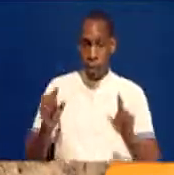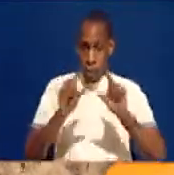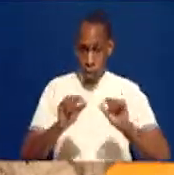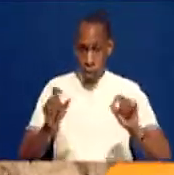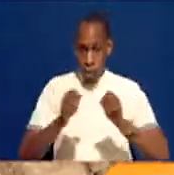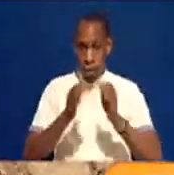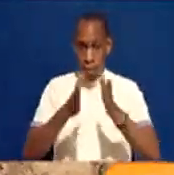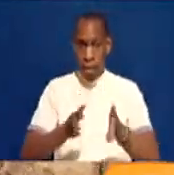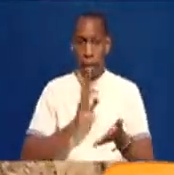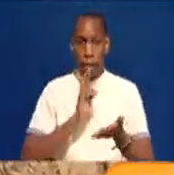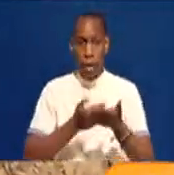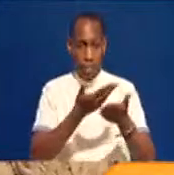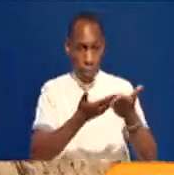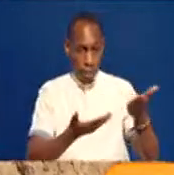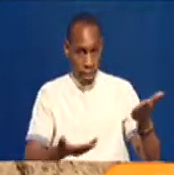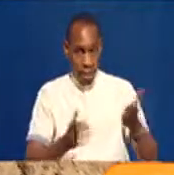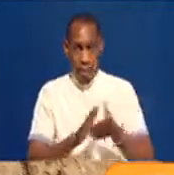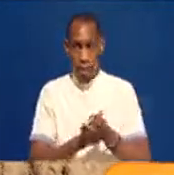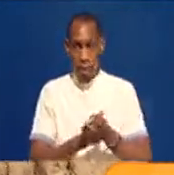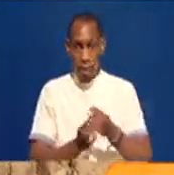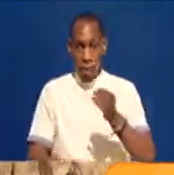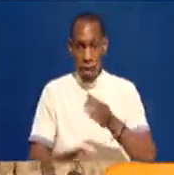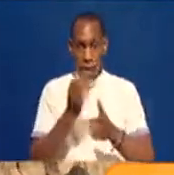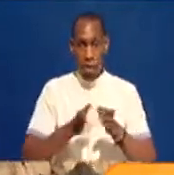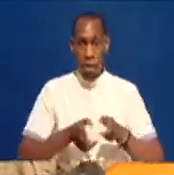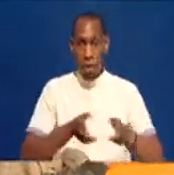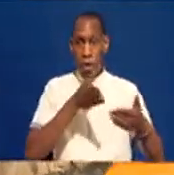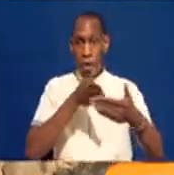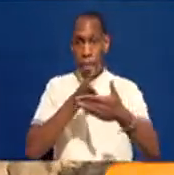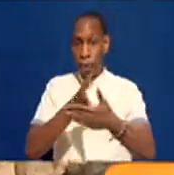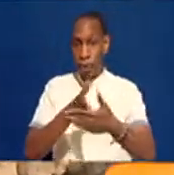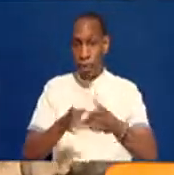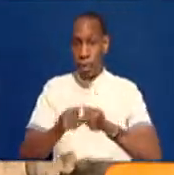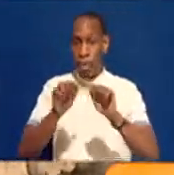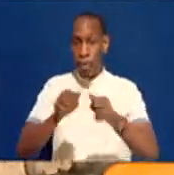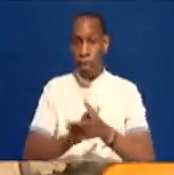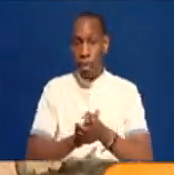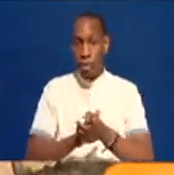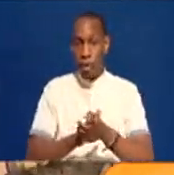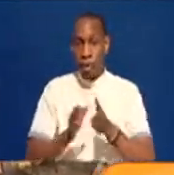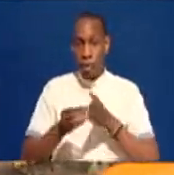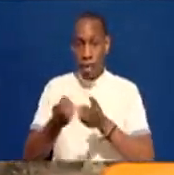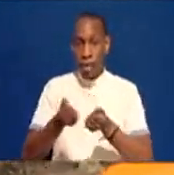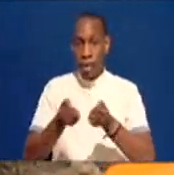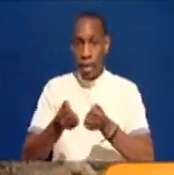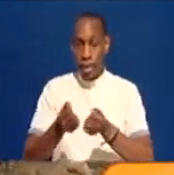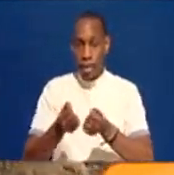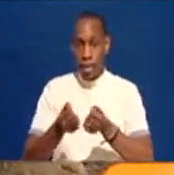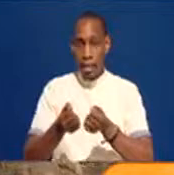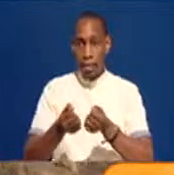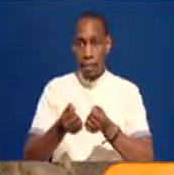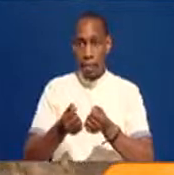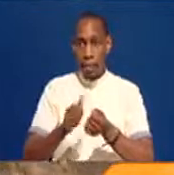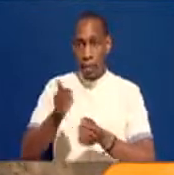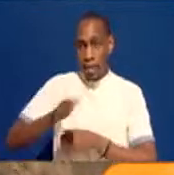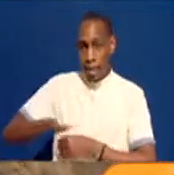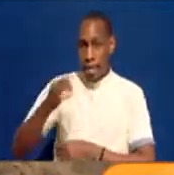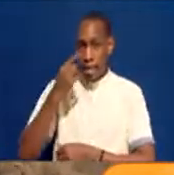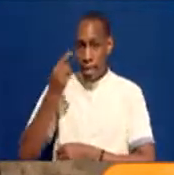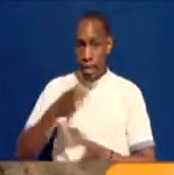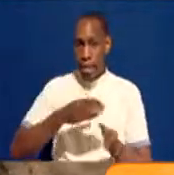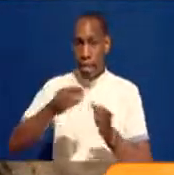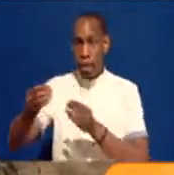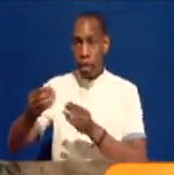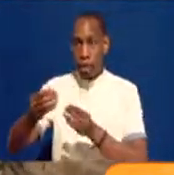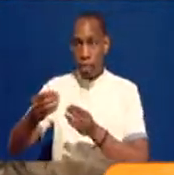katika ripoti zao kwamba waliezeka kizuizi barabarani ili kusimamisha gari hilo lilokuwa likitoka katika upande huu